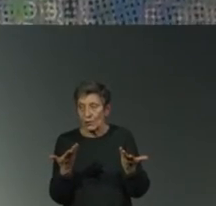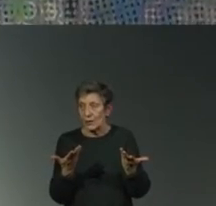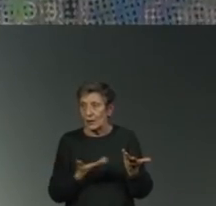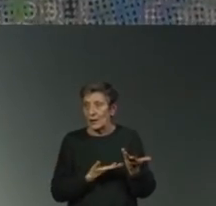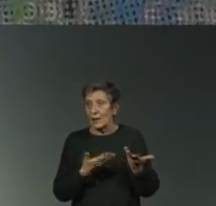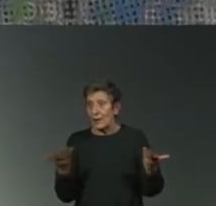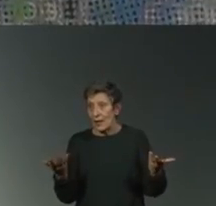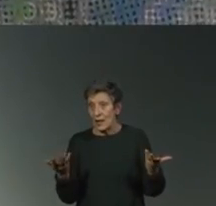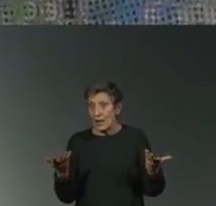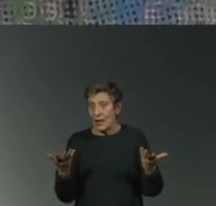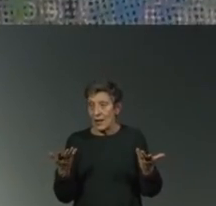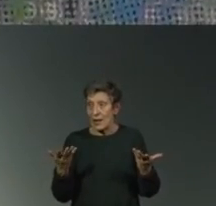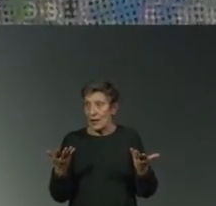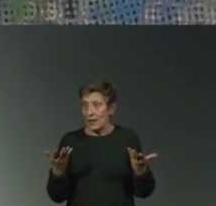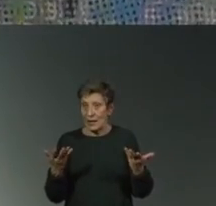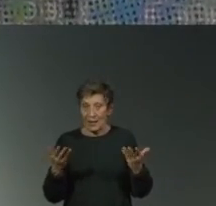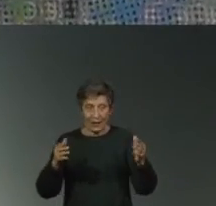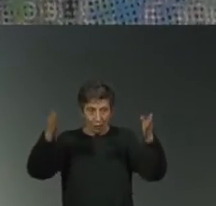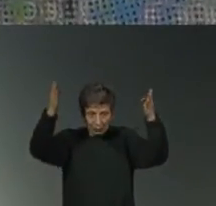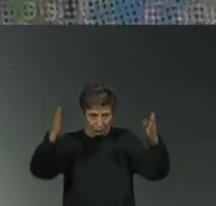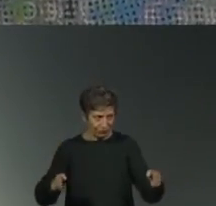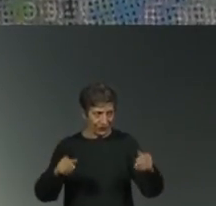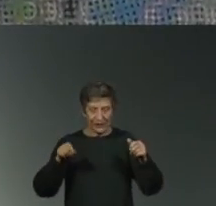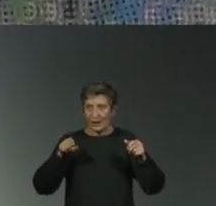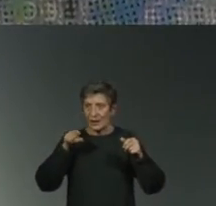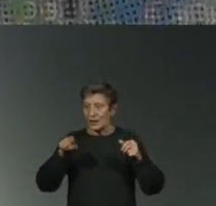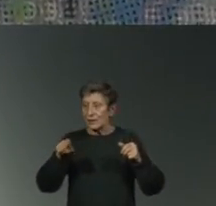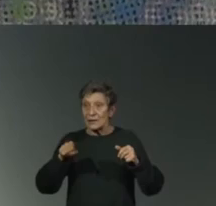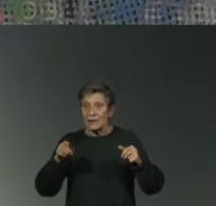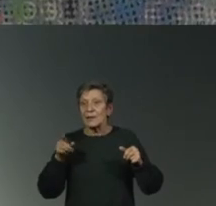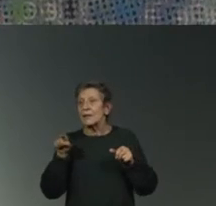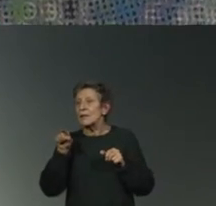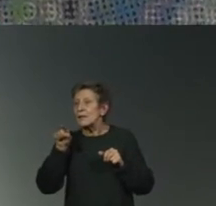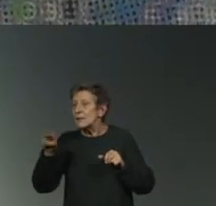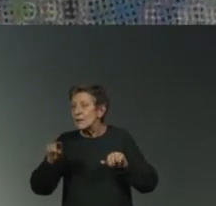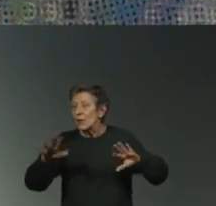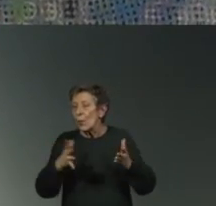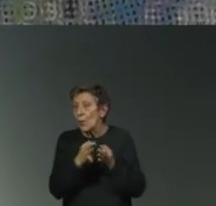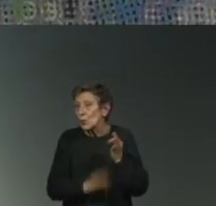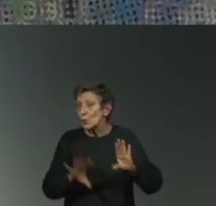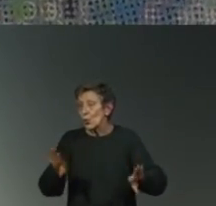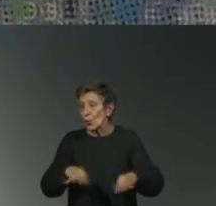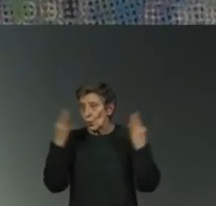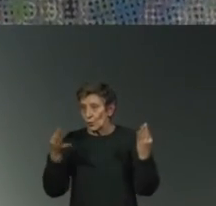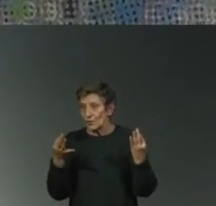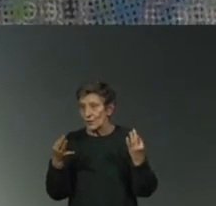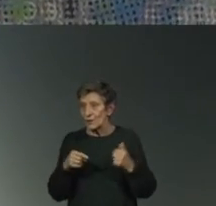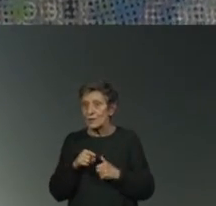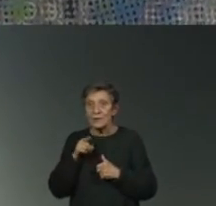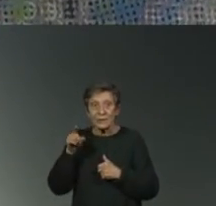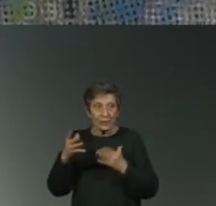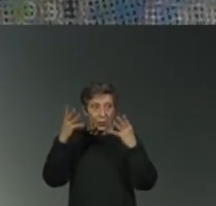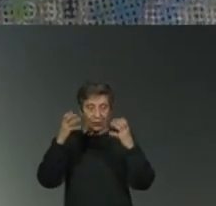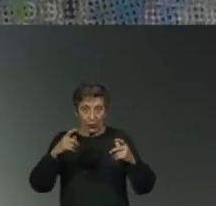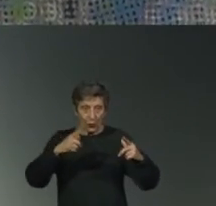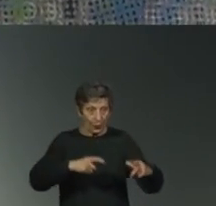réglé le problème de cet enclavement en faisant réagir des bâtiments les uns avec